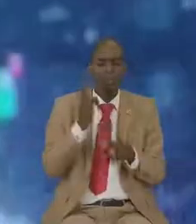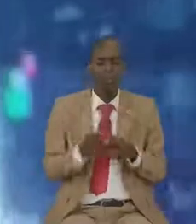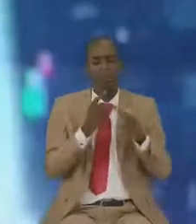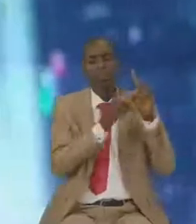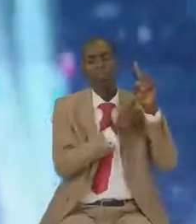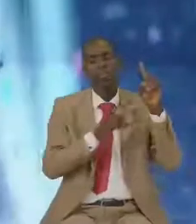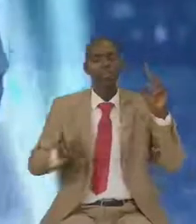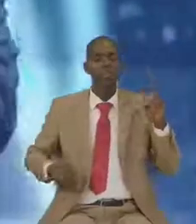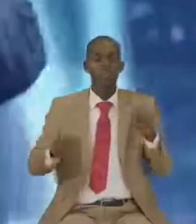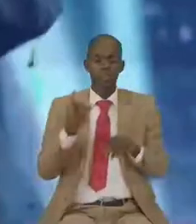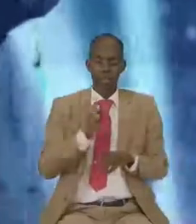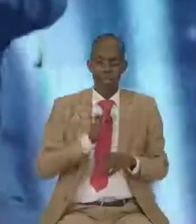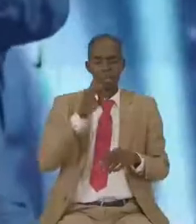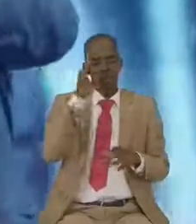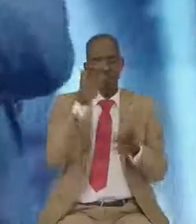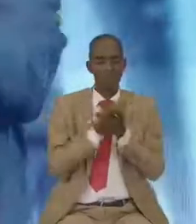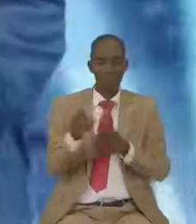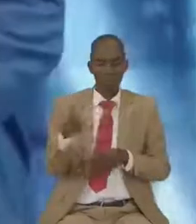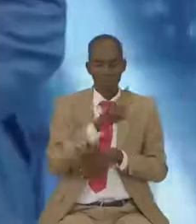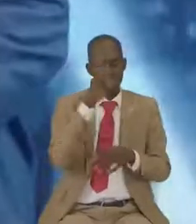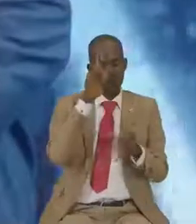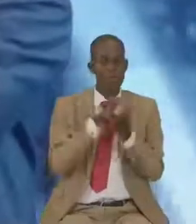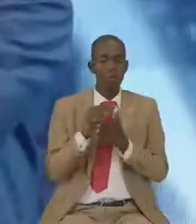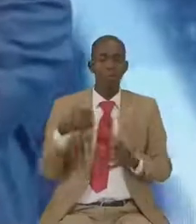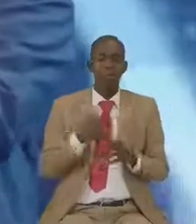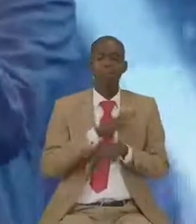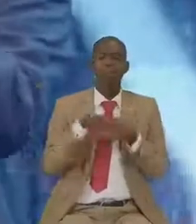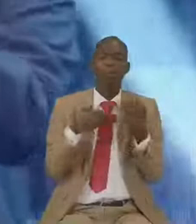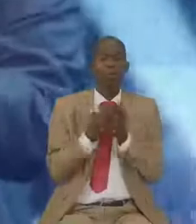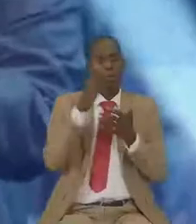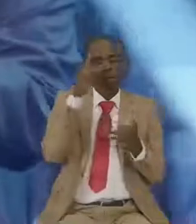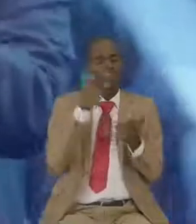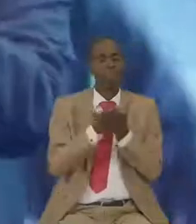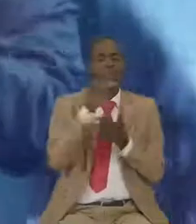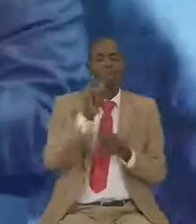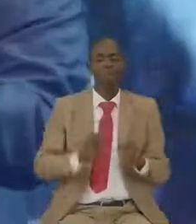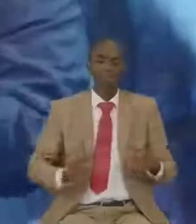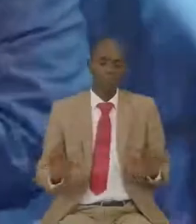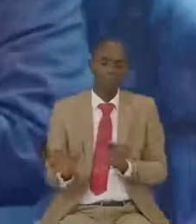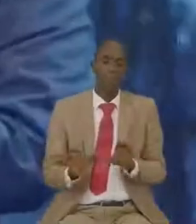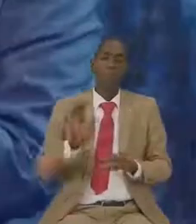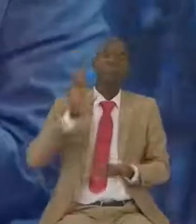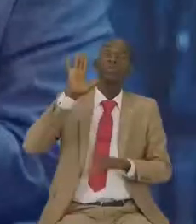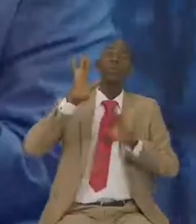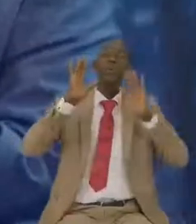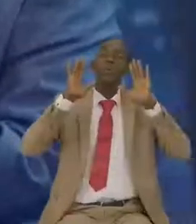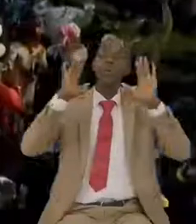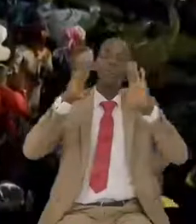des libérations partout. Seigneur, je crois et crois, nous tous nous